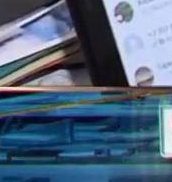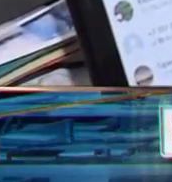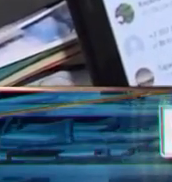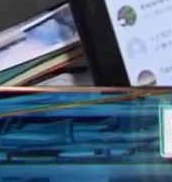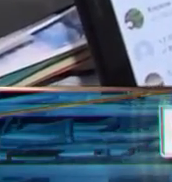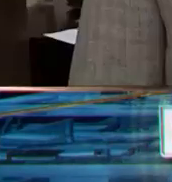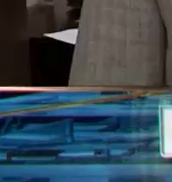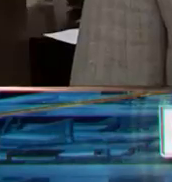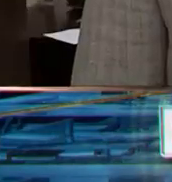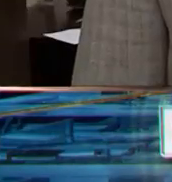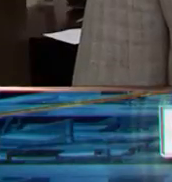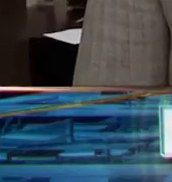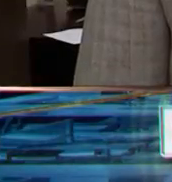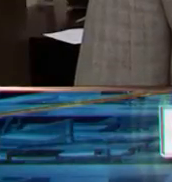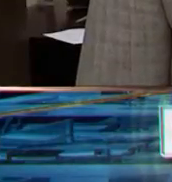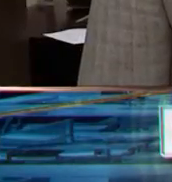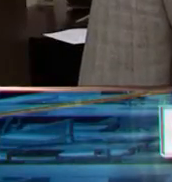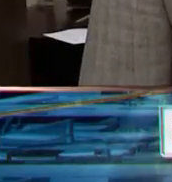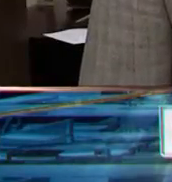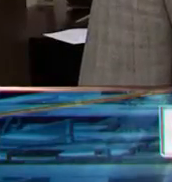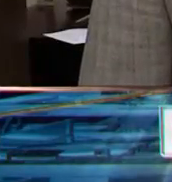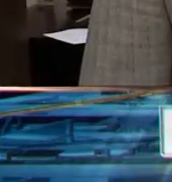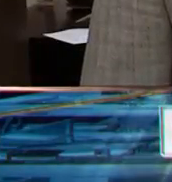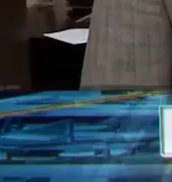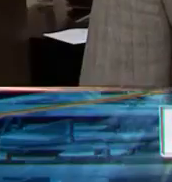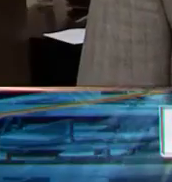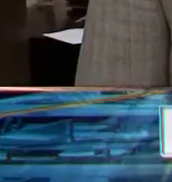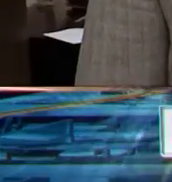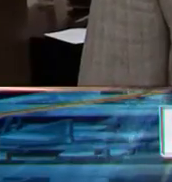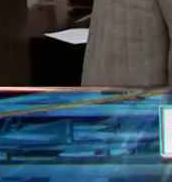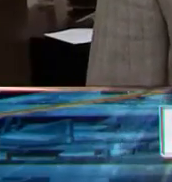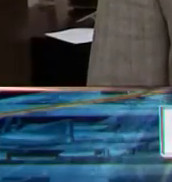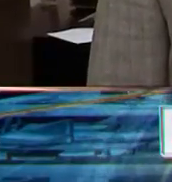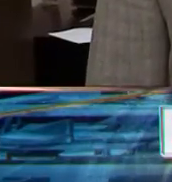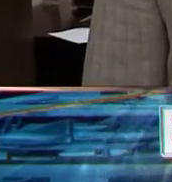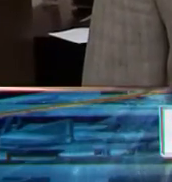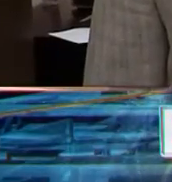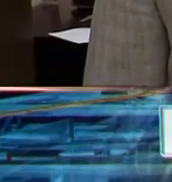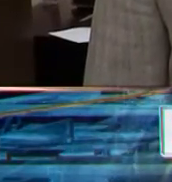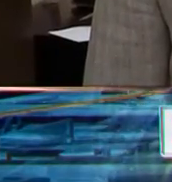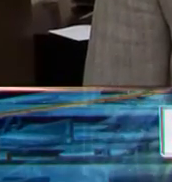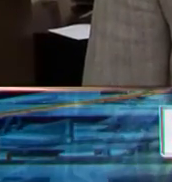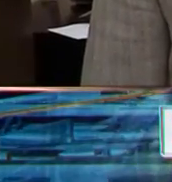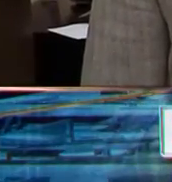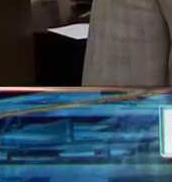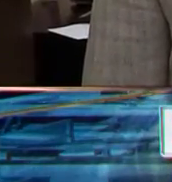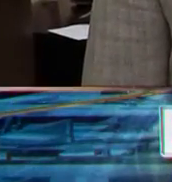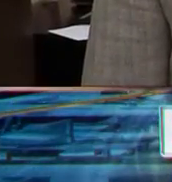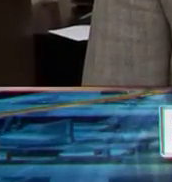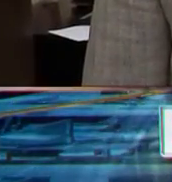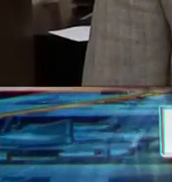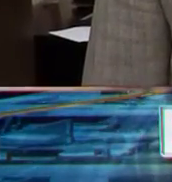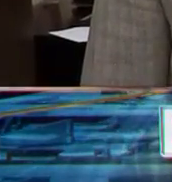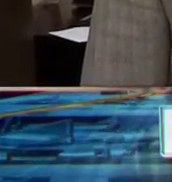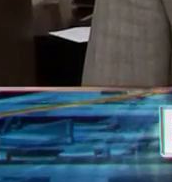отбасын марапаттады. Біз шексіз ата-аналарымызға бізбен бірге тәлім тәрбие беруге